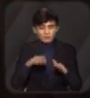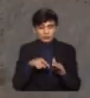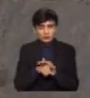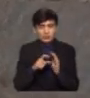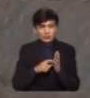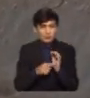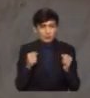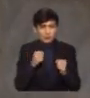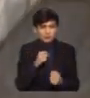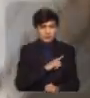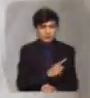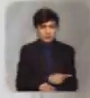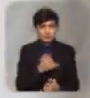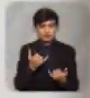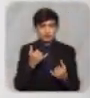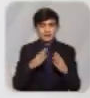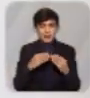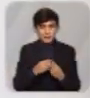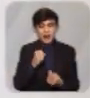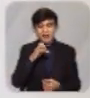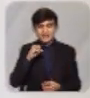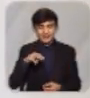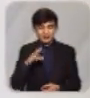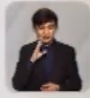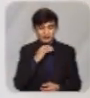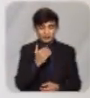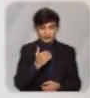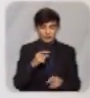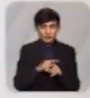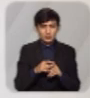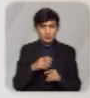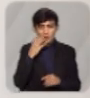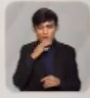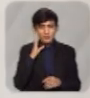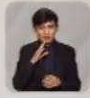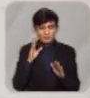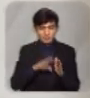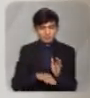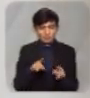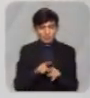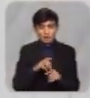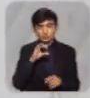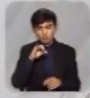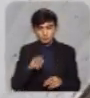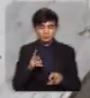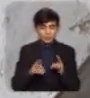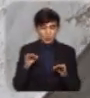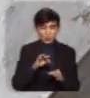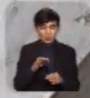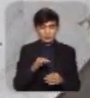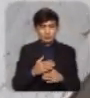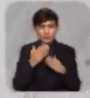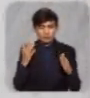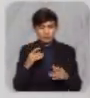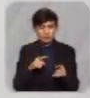холодно. Сейчас семья Асет несколько дней вынуждена жить без горячего. Сварить суп, например, в этой семье стало